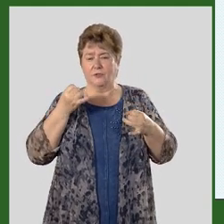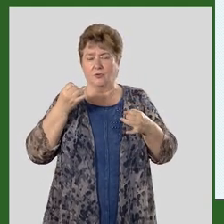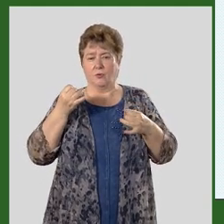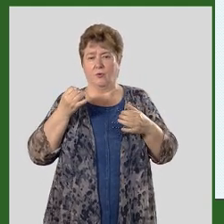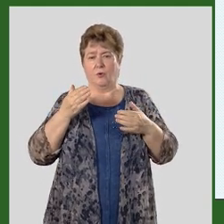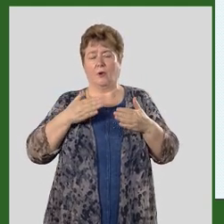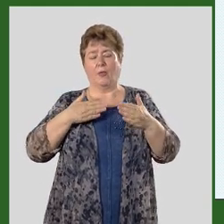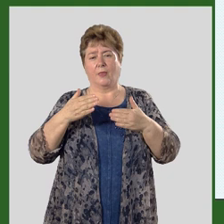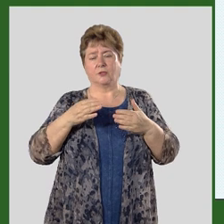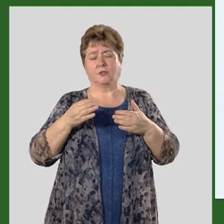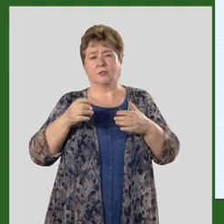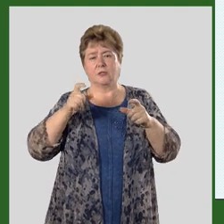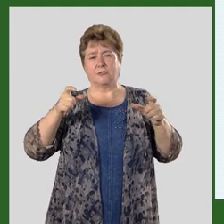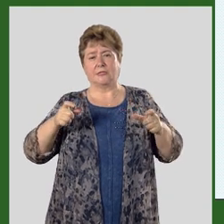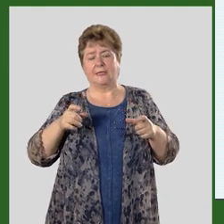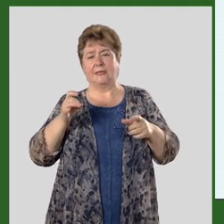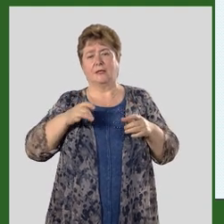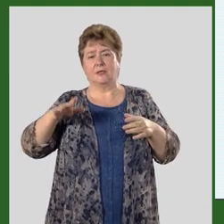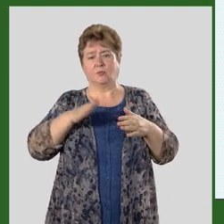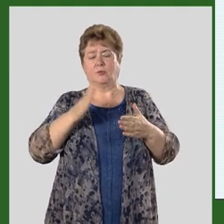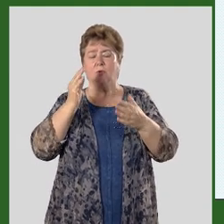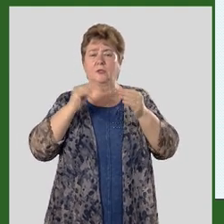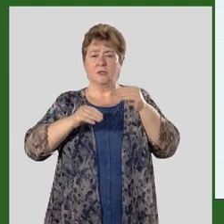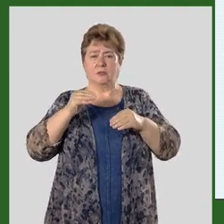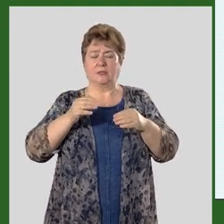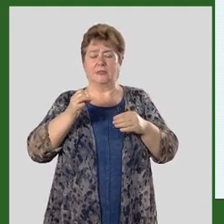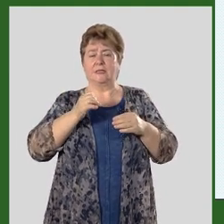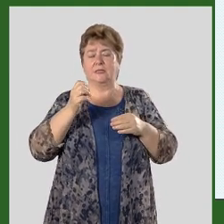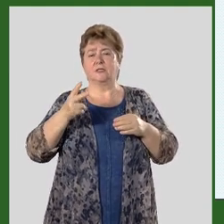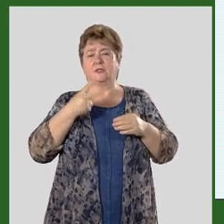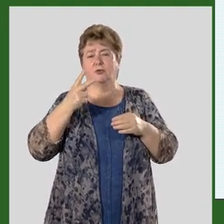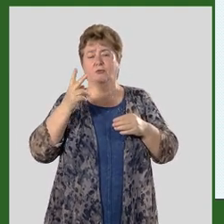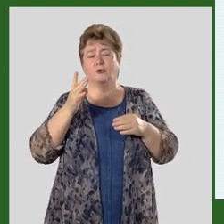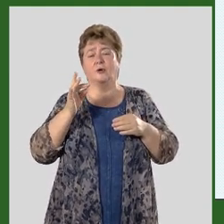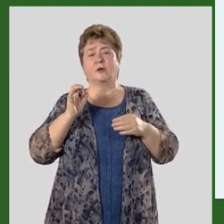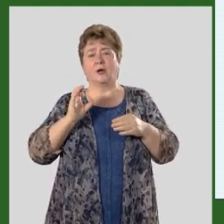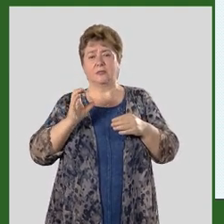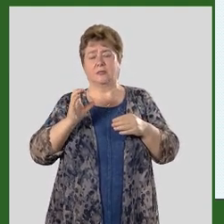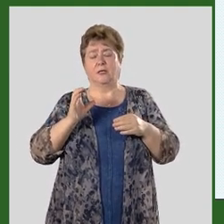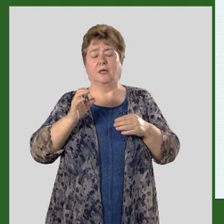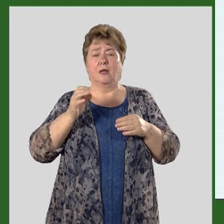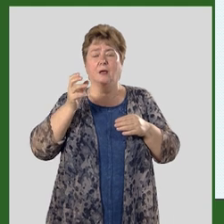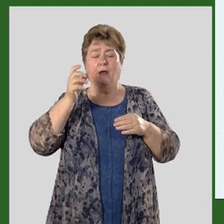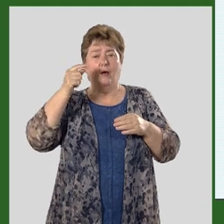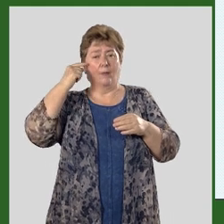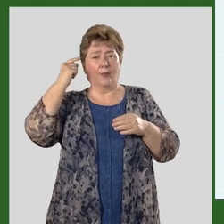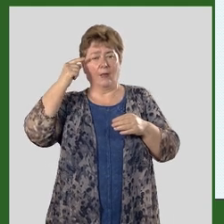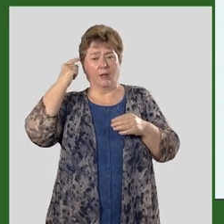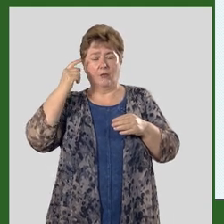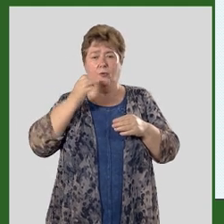отношении население республики состоит из двух рас – монголоидной и